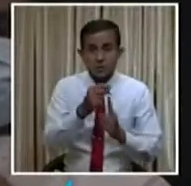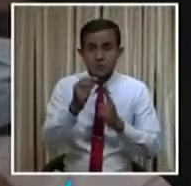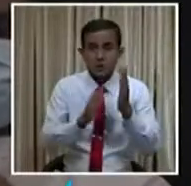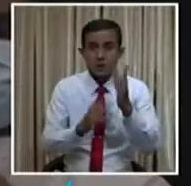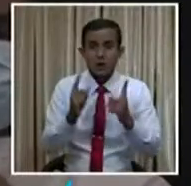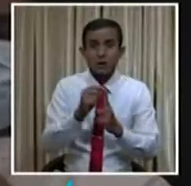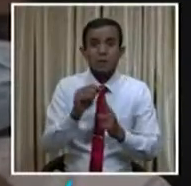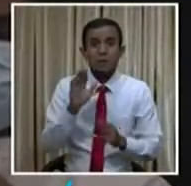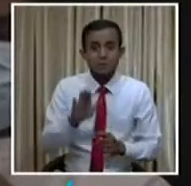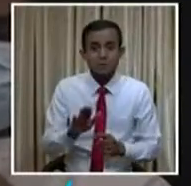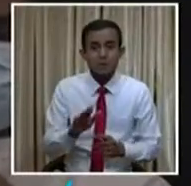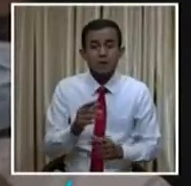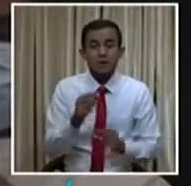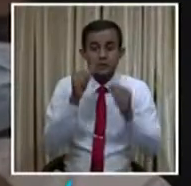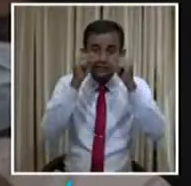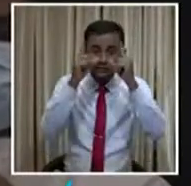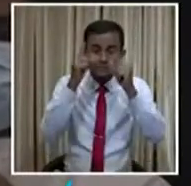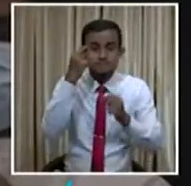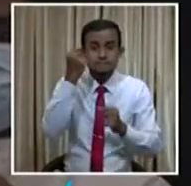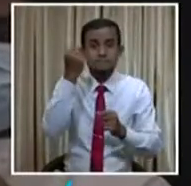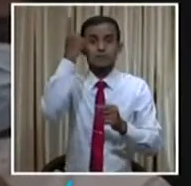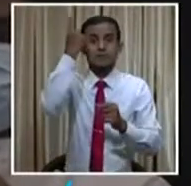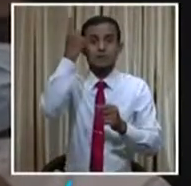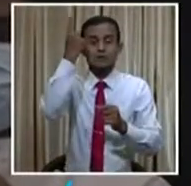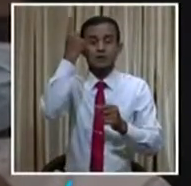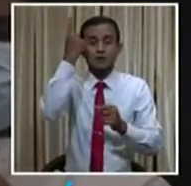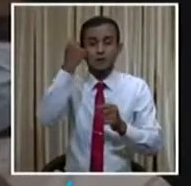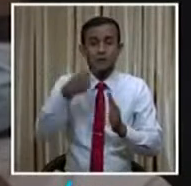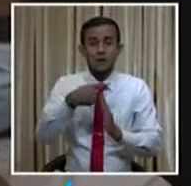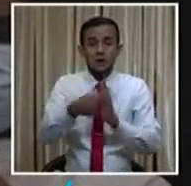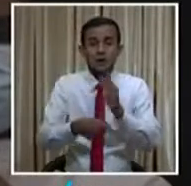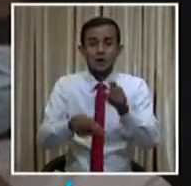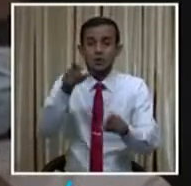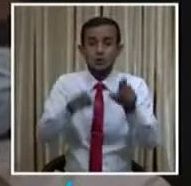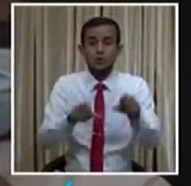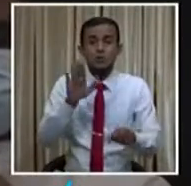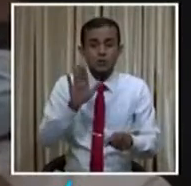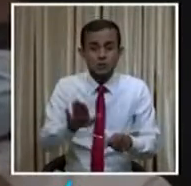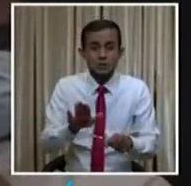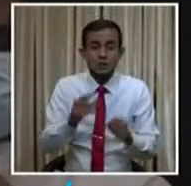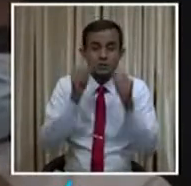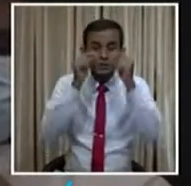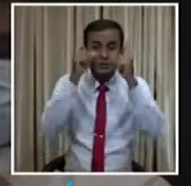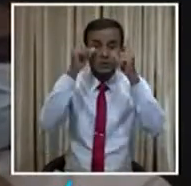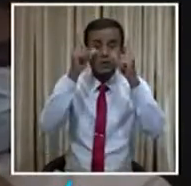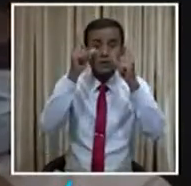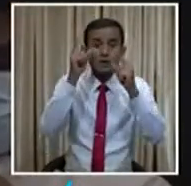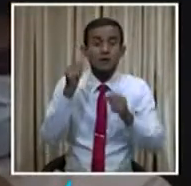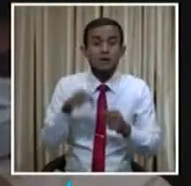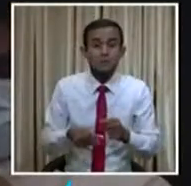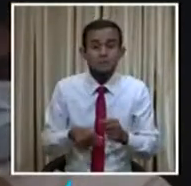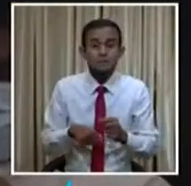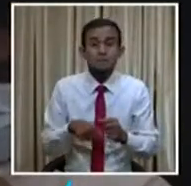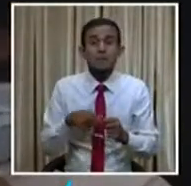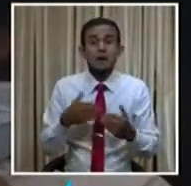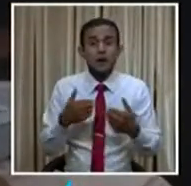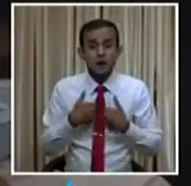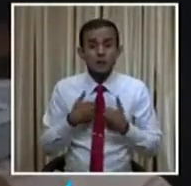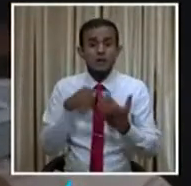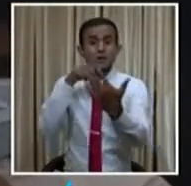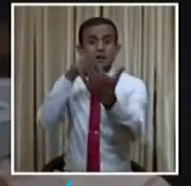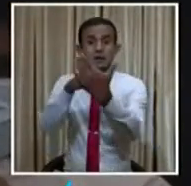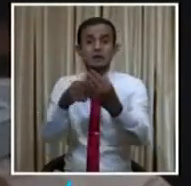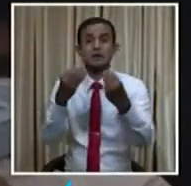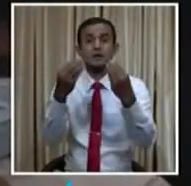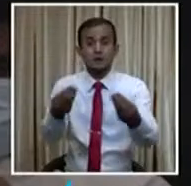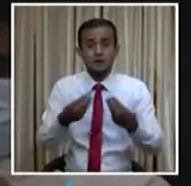මන්ත්‍රීවරුන්ගේ net padila, buddhiya padila, merate janatavage net padila, me ape ilakhe